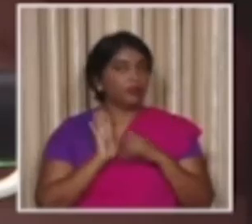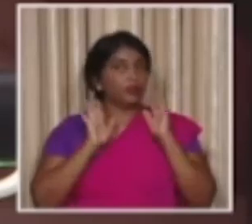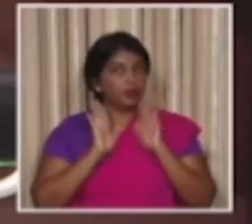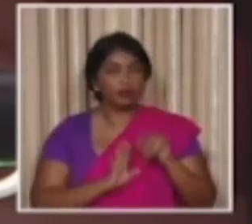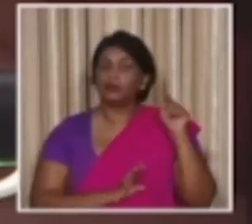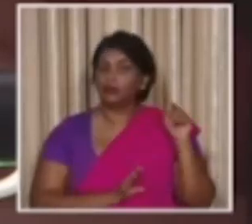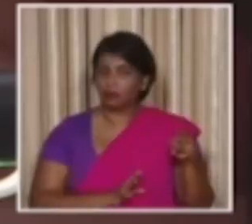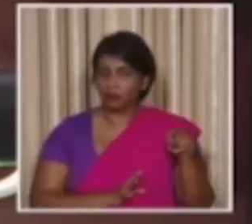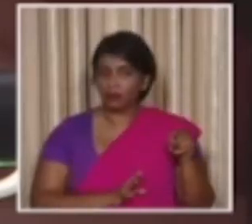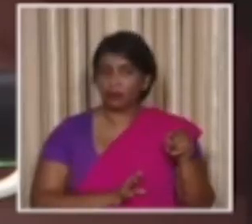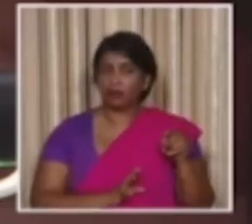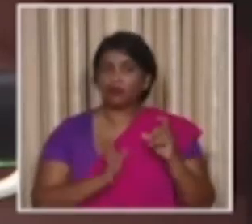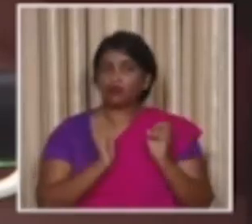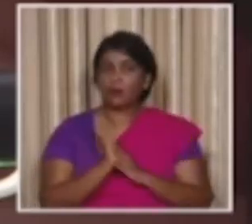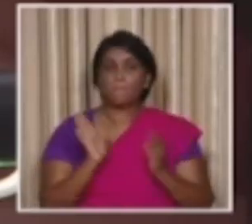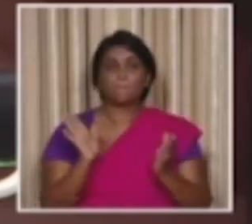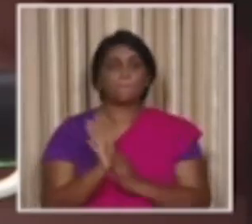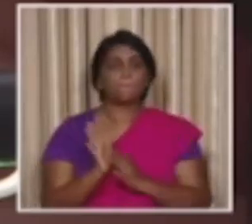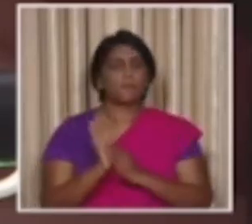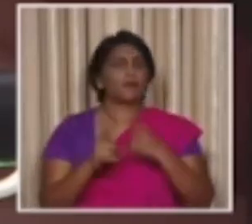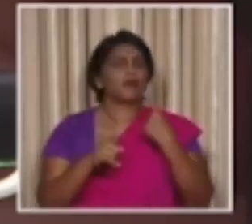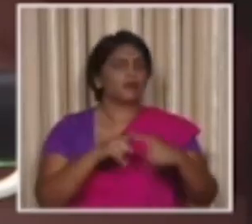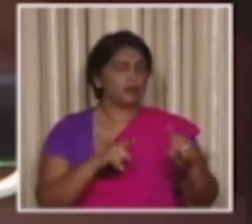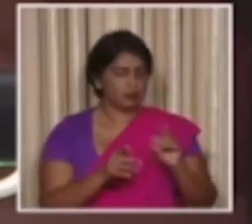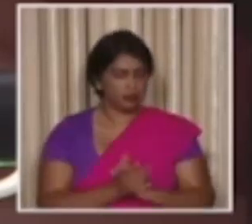ඔහු එම කමිටුවේ සමාජිකයෙක් විතරයි.